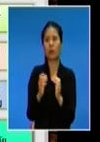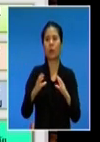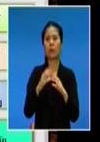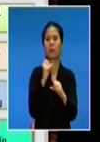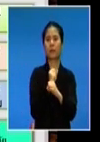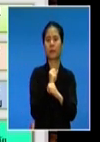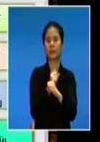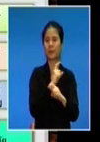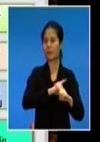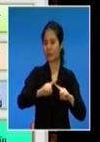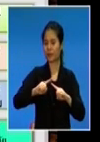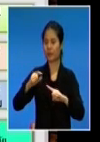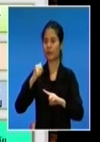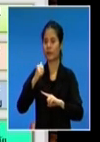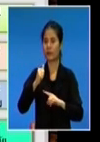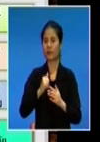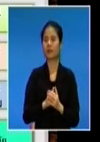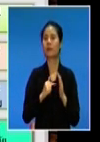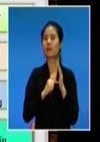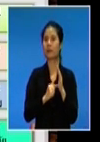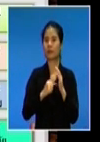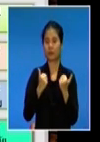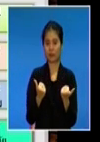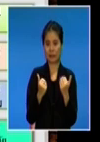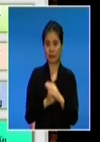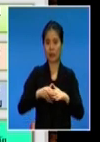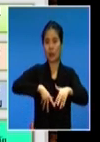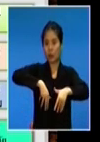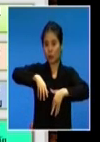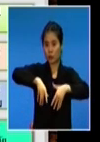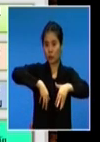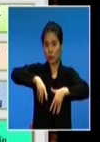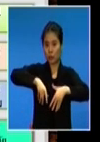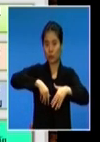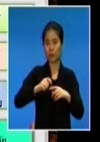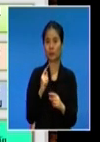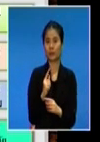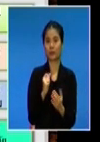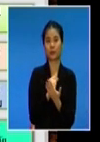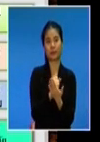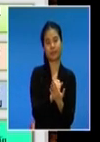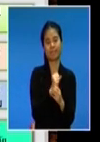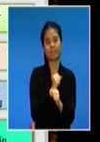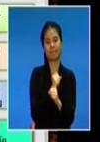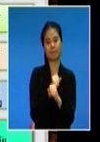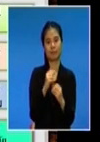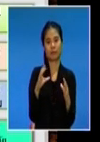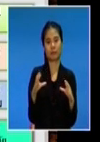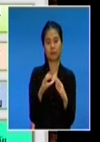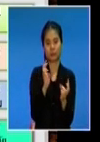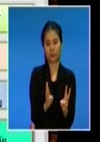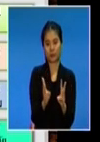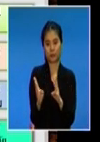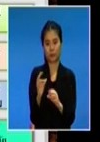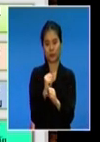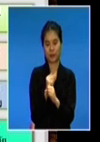นะครับตามที่ท่านเสนอเนี่ยแล้วที่สำคัญขนาดนี้คือท้องถิ่นที่ท่านเสนอขึ้นมาเพราะฉะนั้นกลไกที่ว่าเนี่ยผมเรียนว่าเสนอไ